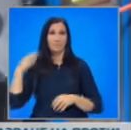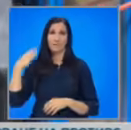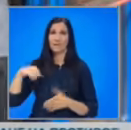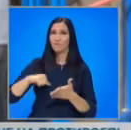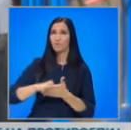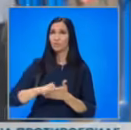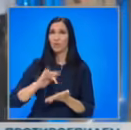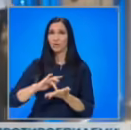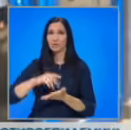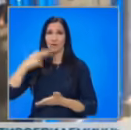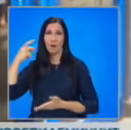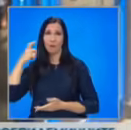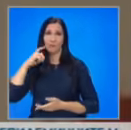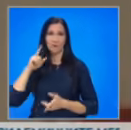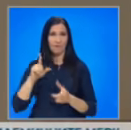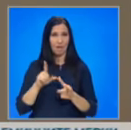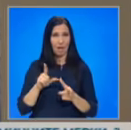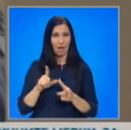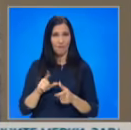футболната централа Борислав Михайлов.